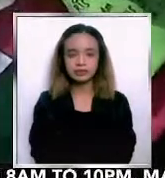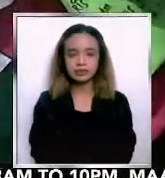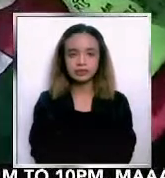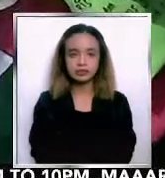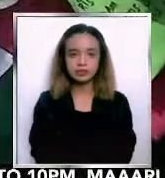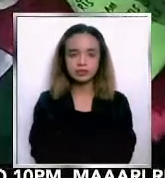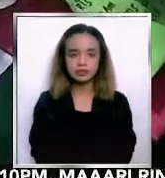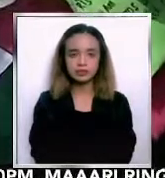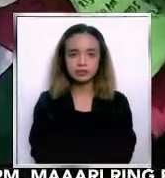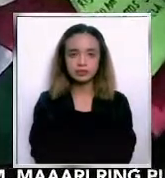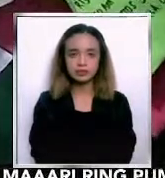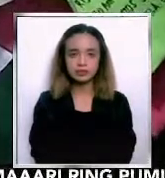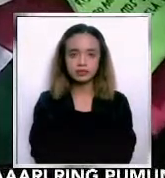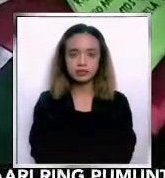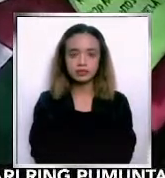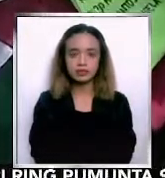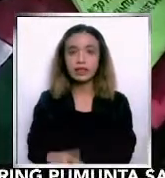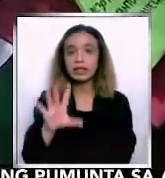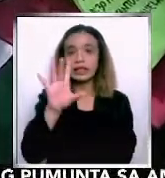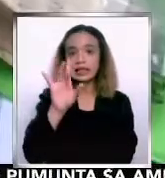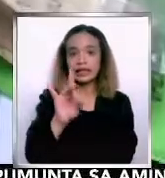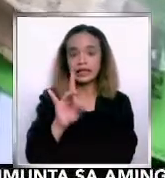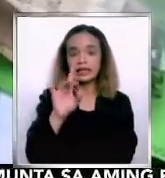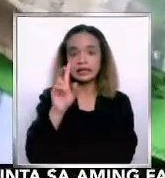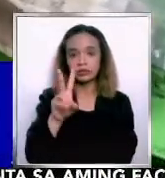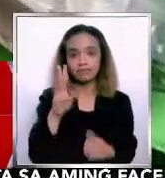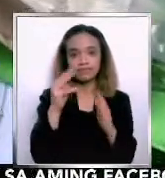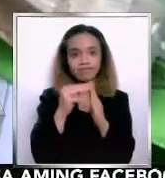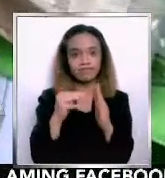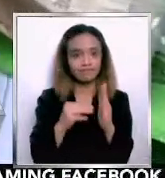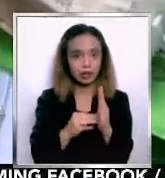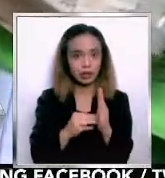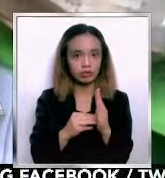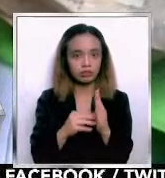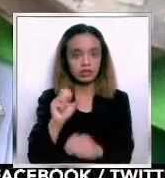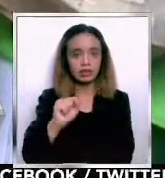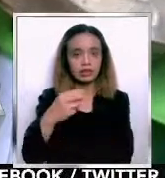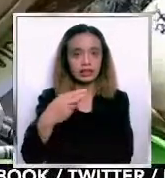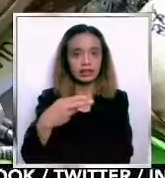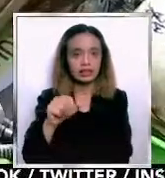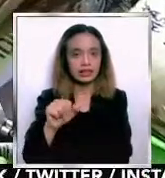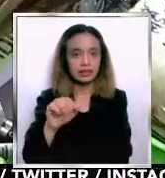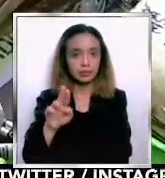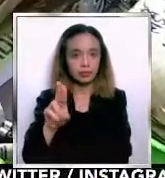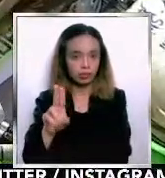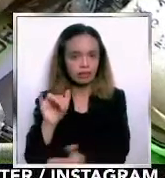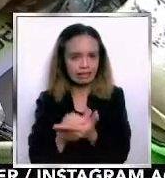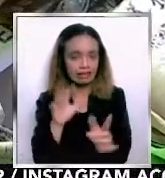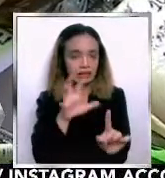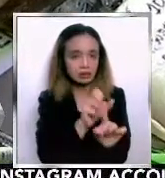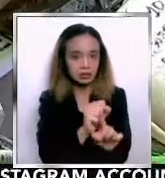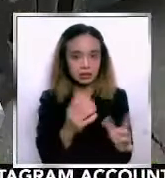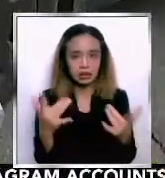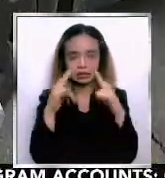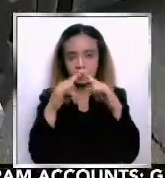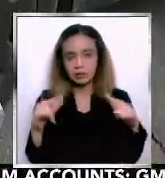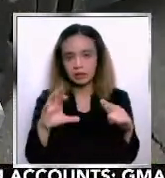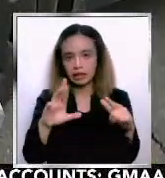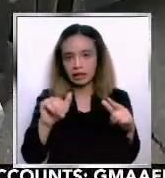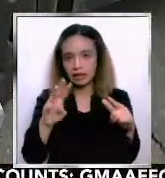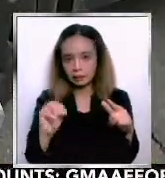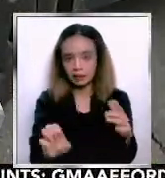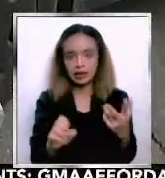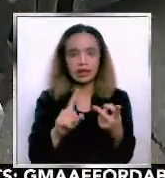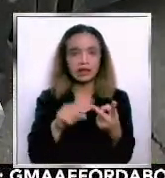Aabot sa 82 milyong pisong halaga ng shabu ang nakumpiska ng PNP Drug Enforcement Group ng Camp Crame at Valenzuela Police sa isang